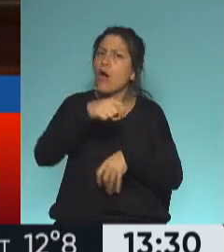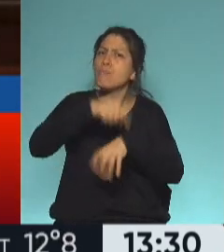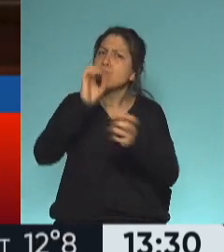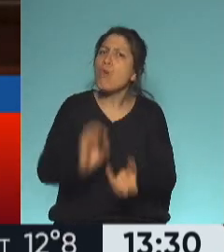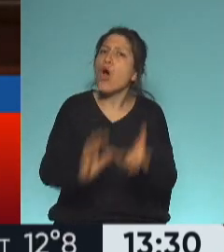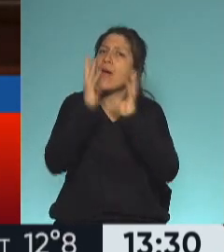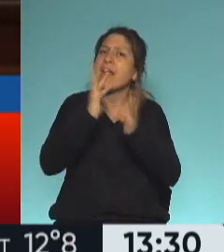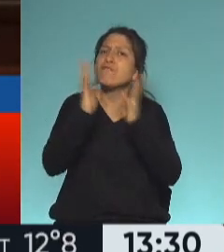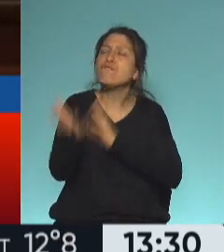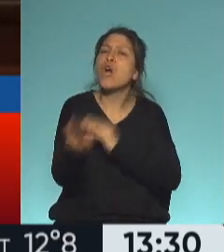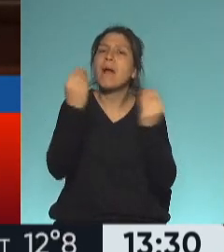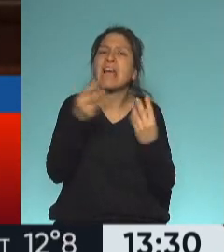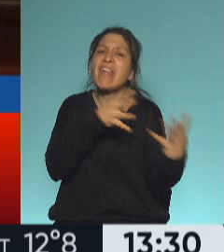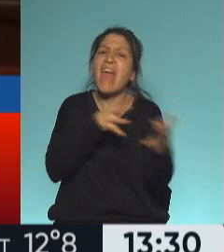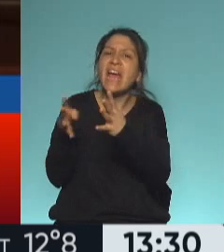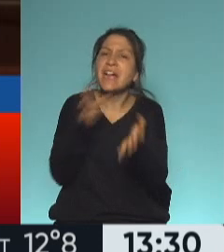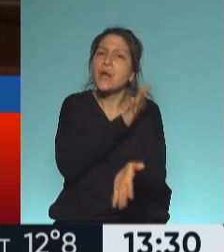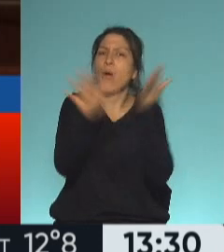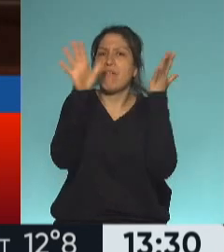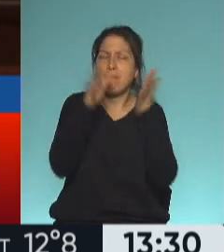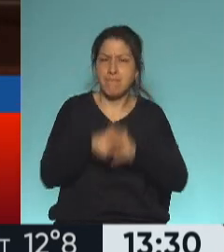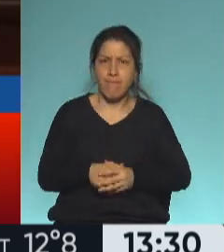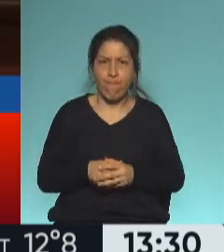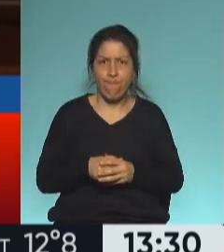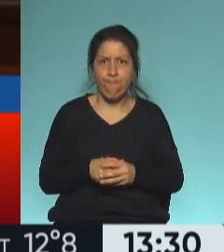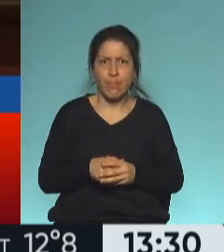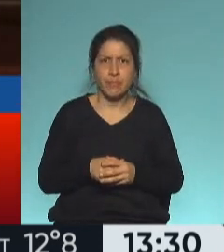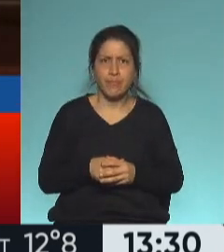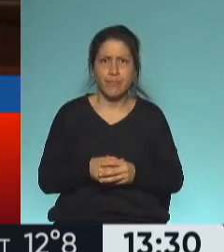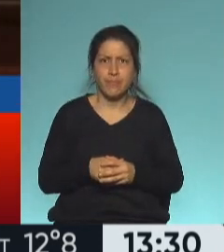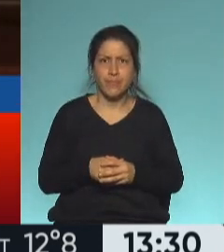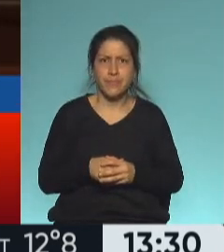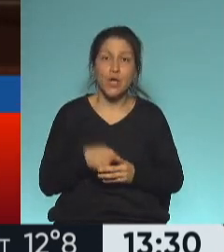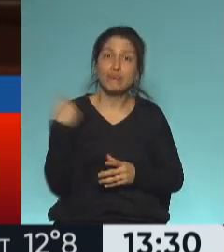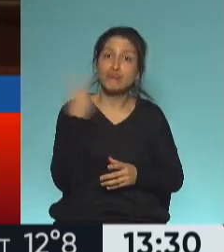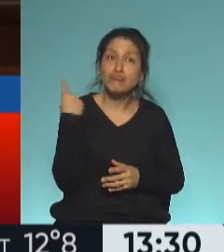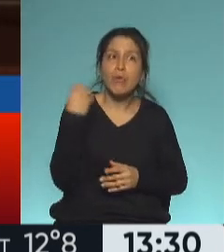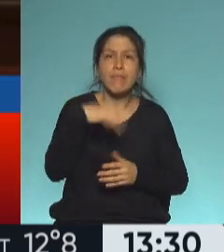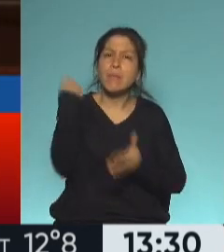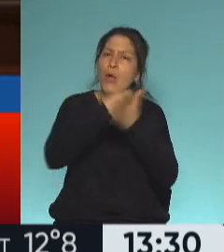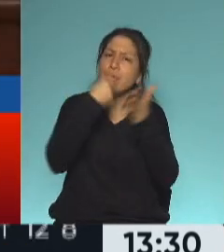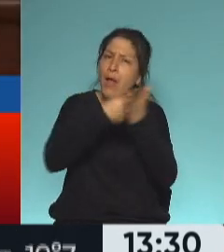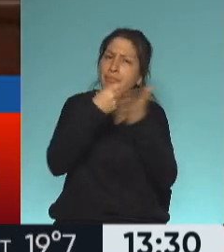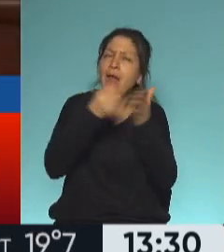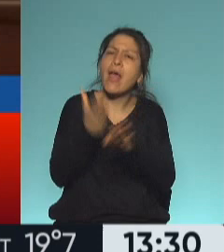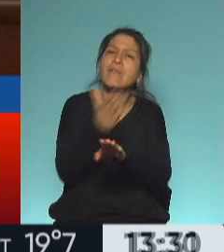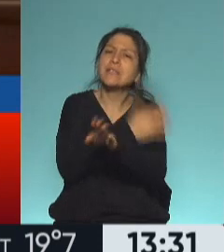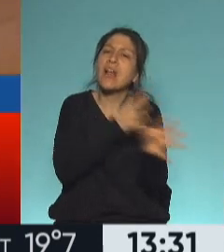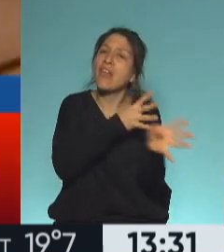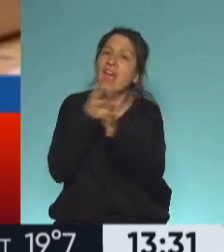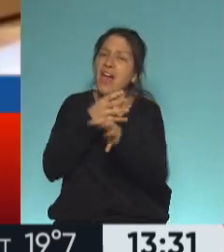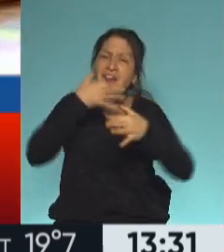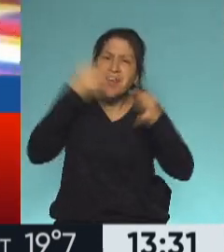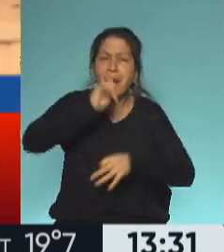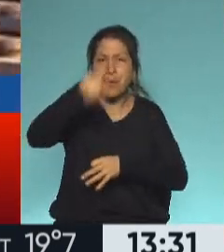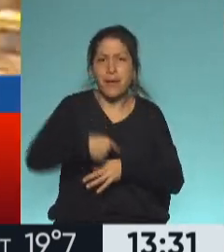гибридная, современная война. Нужно сделать все, чтобы она не переросла в горячую.